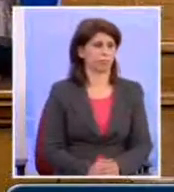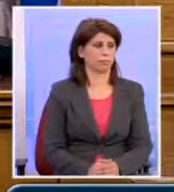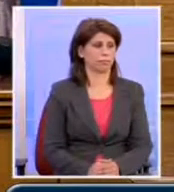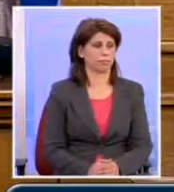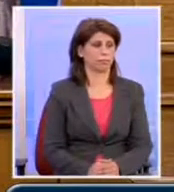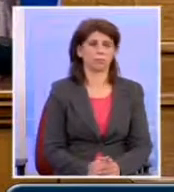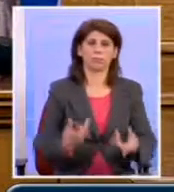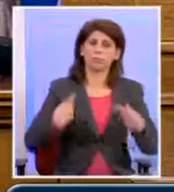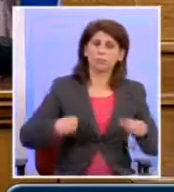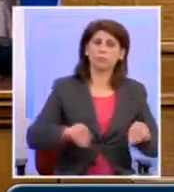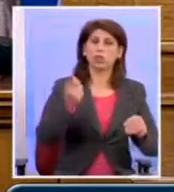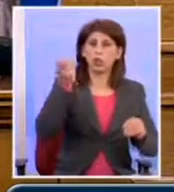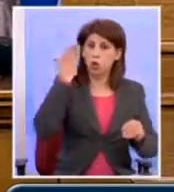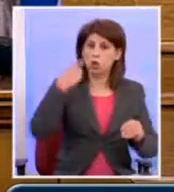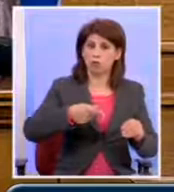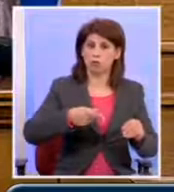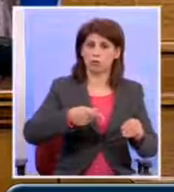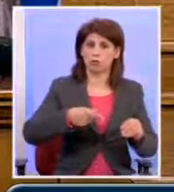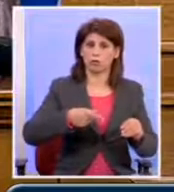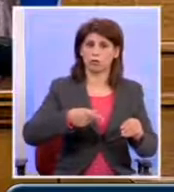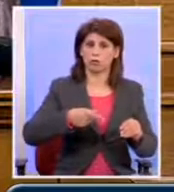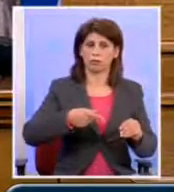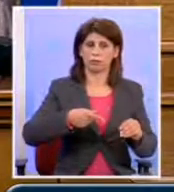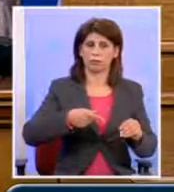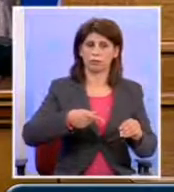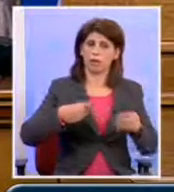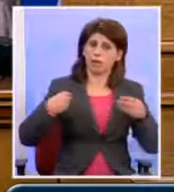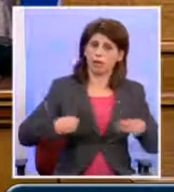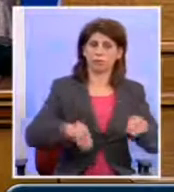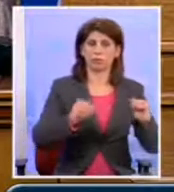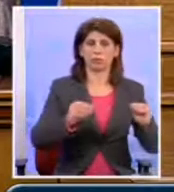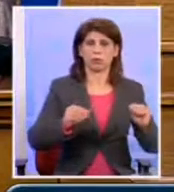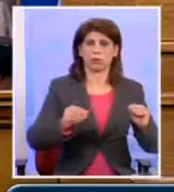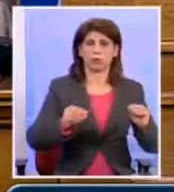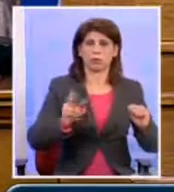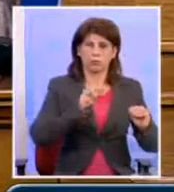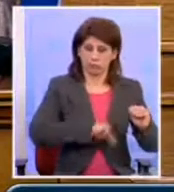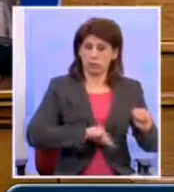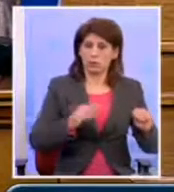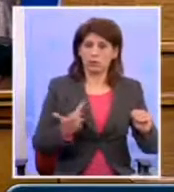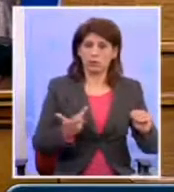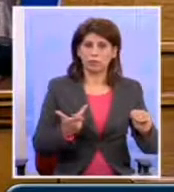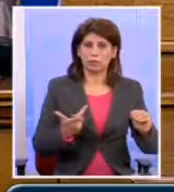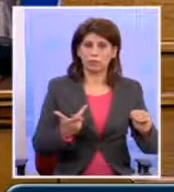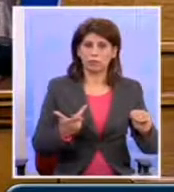η εκποίηση, το τίμημα το οποίο η εκποίηση αυτή απέφερε,